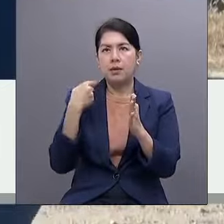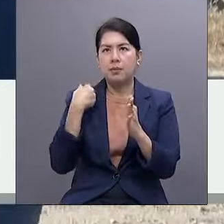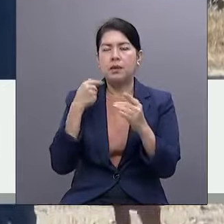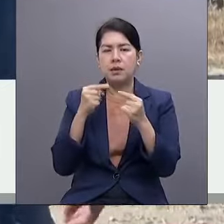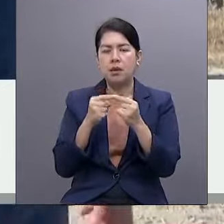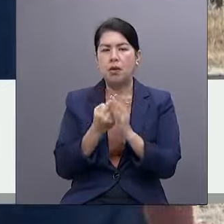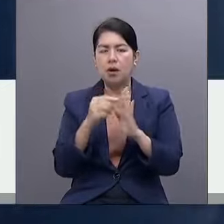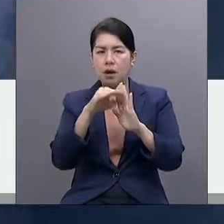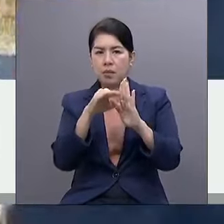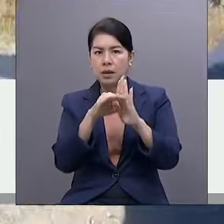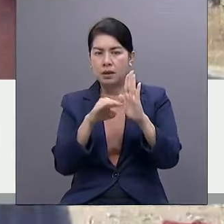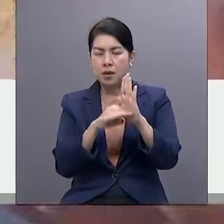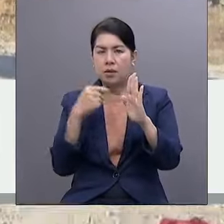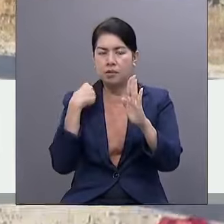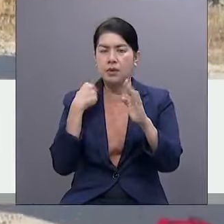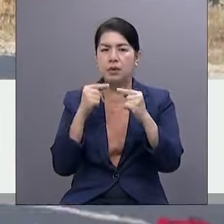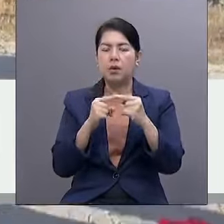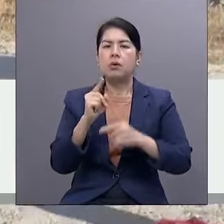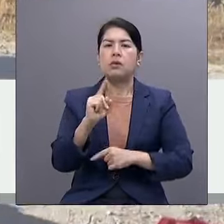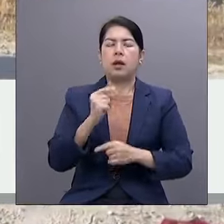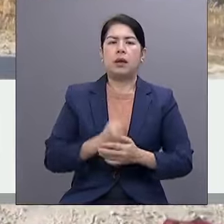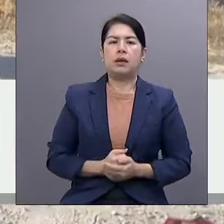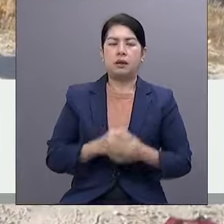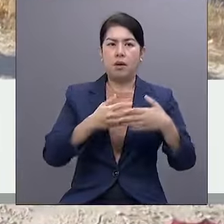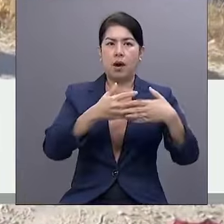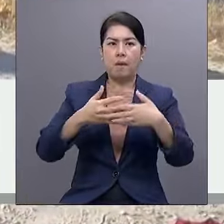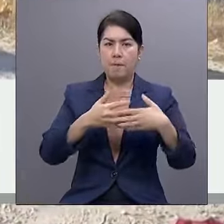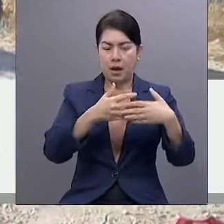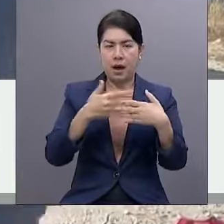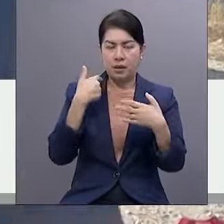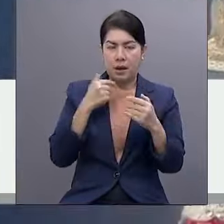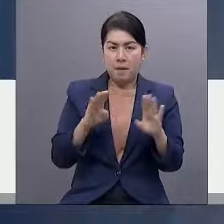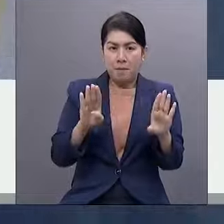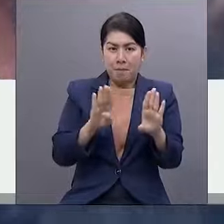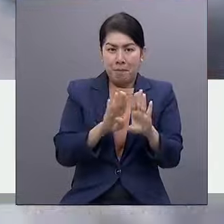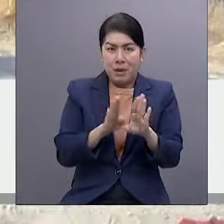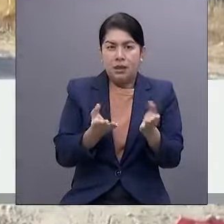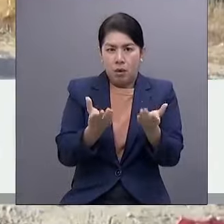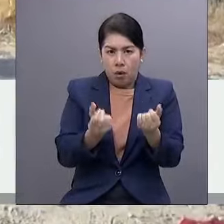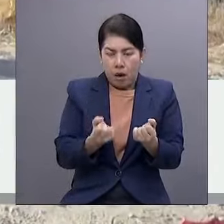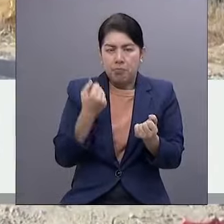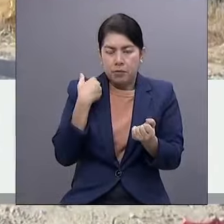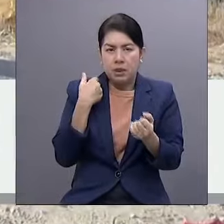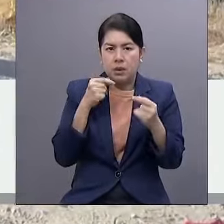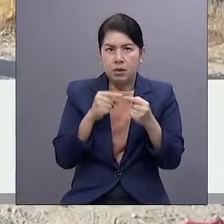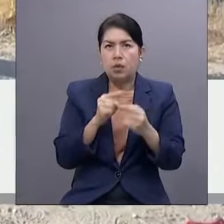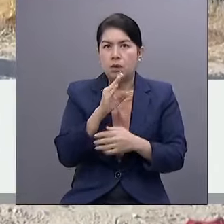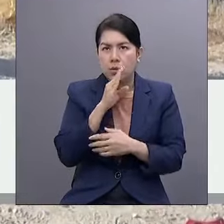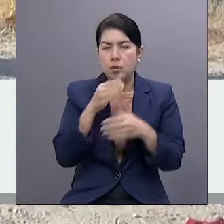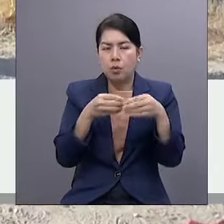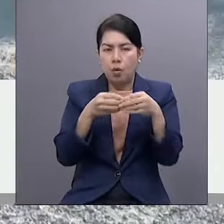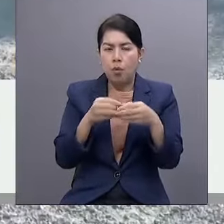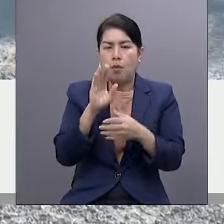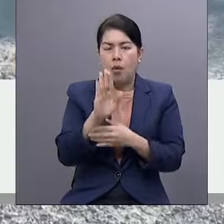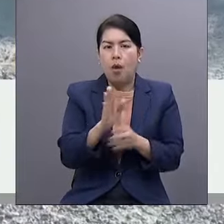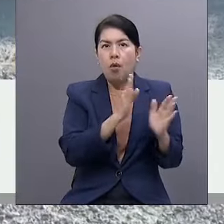เงื่อนไขคืออะไรค่ะเงื่อนไขคือสหรัฐจะปิดรับผู้ลี้ภัยผ่านพรมแดนทางตอนใต้ก็ต่อเมื่อมีผู้ลี้ภัยเ